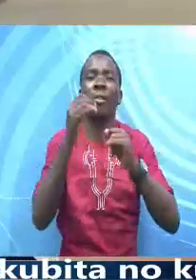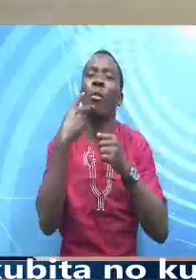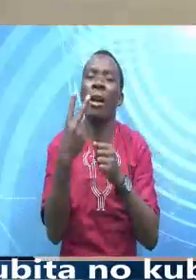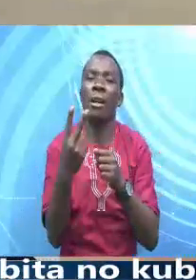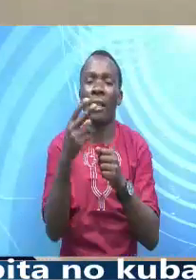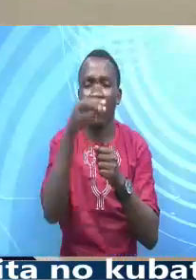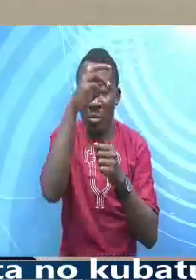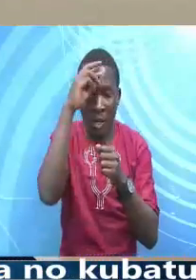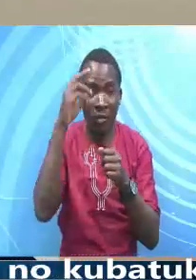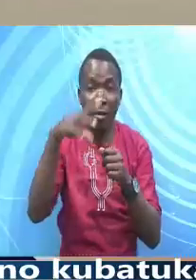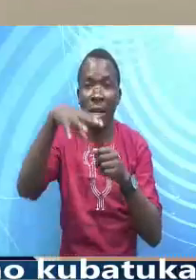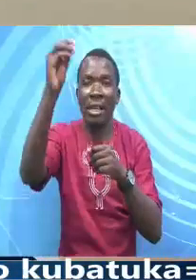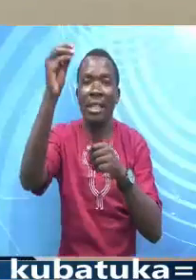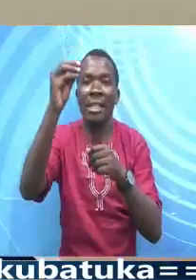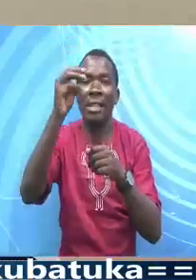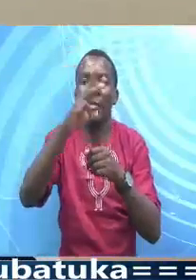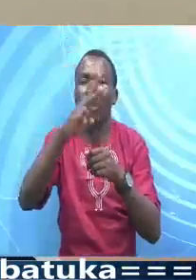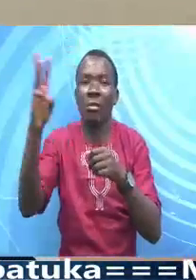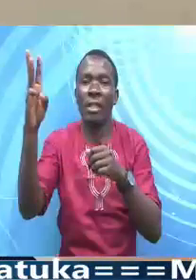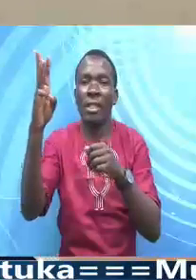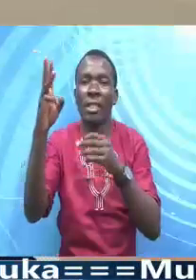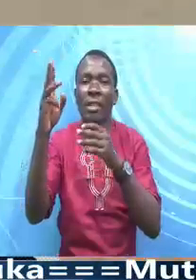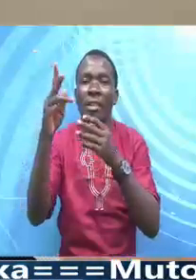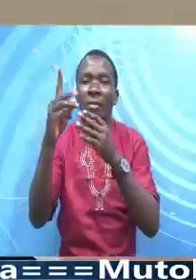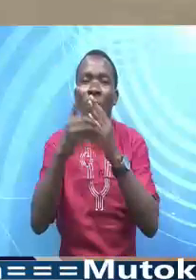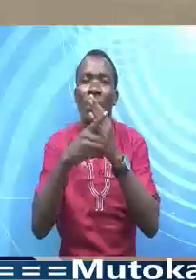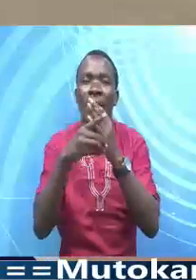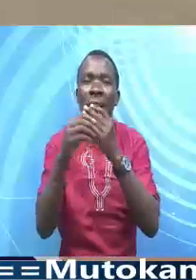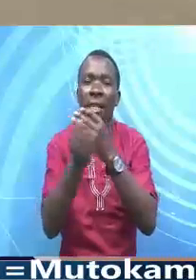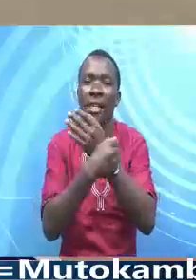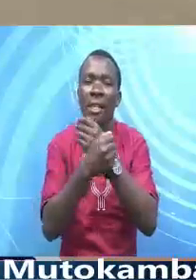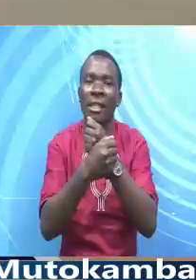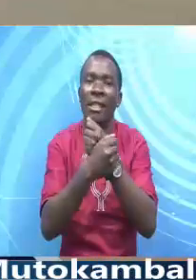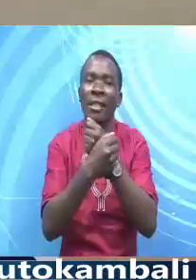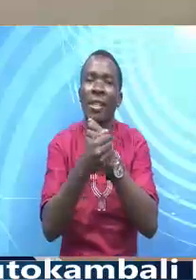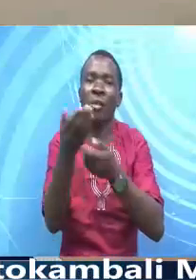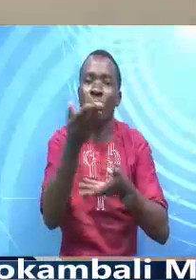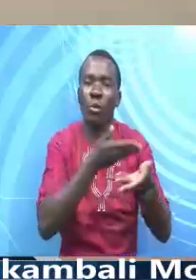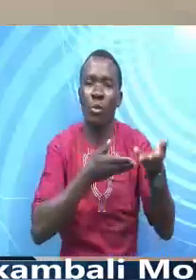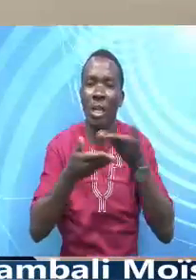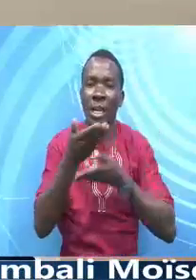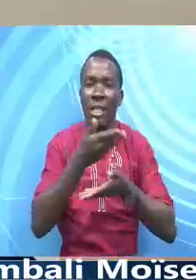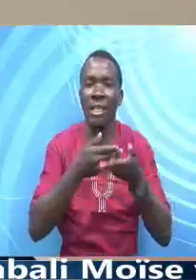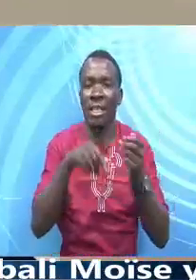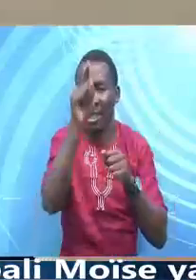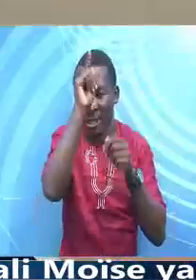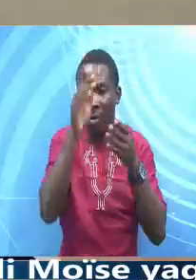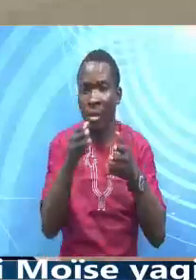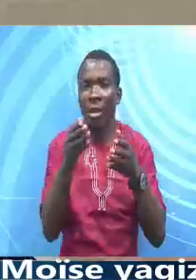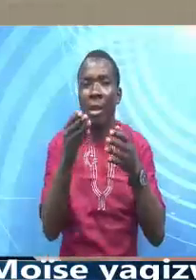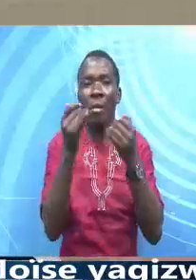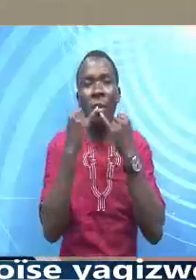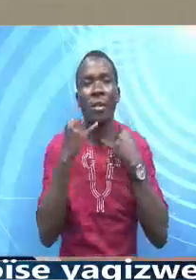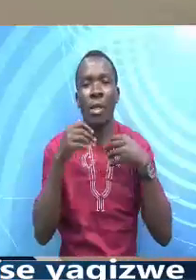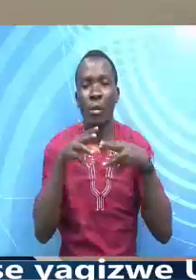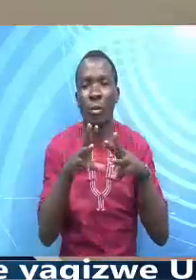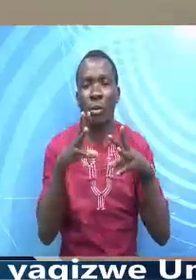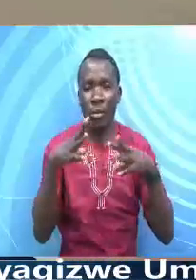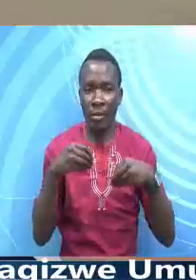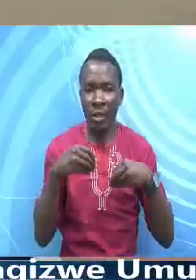Rwanda mu karere ka Rubavu, kugira ngo tuganire n'umwe mu baturage batuye muri aka gace batubwire uko bakiriye ibi byemezo by'inama